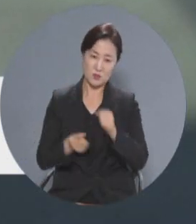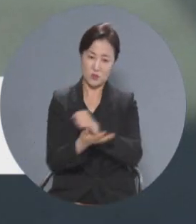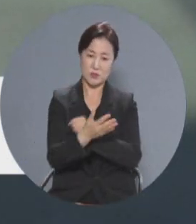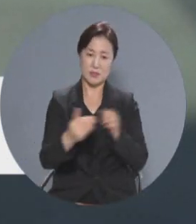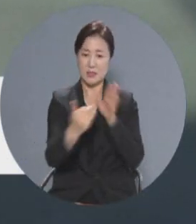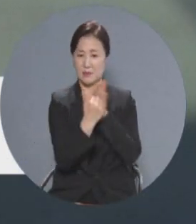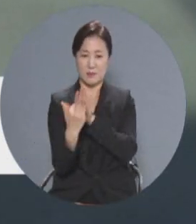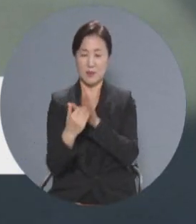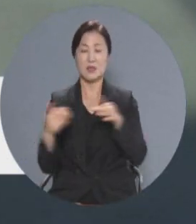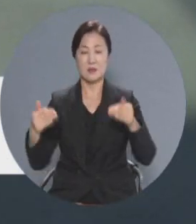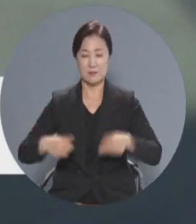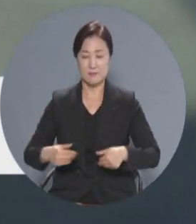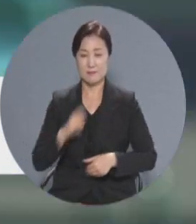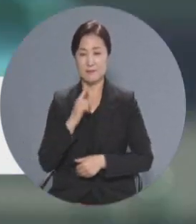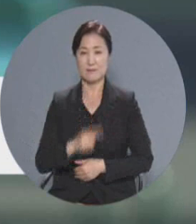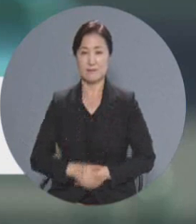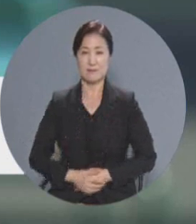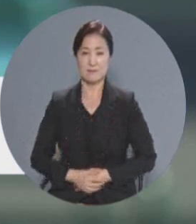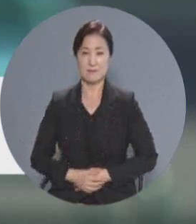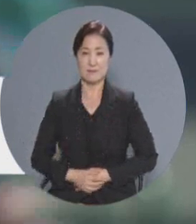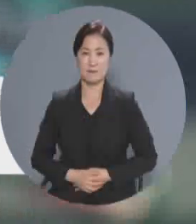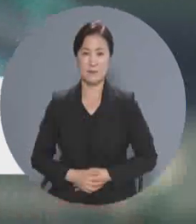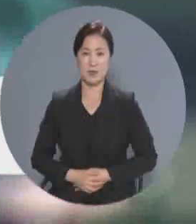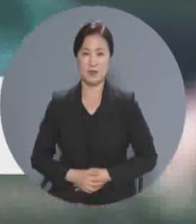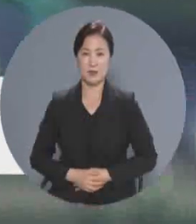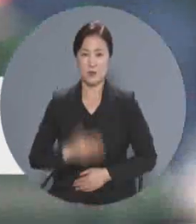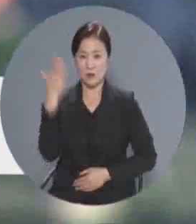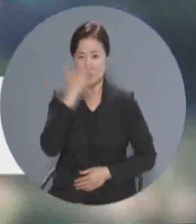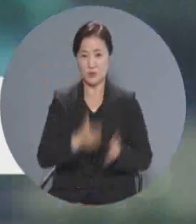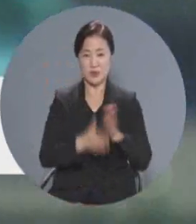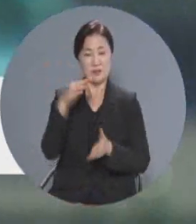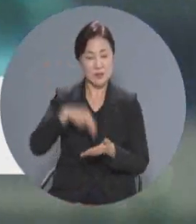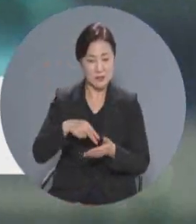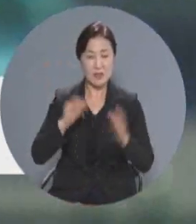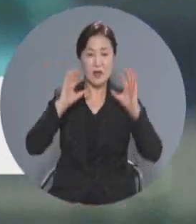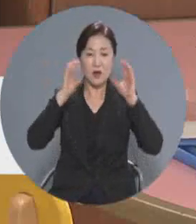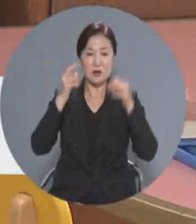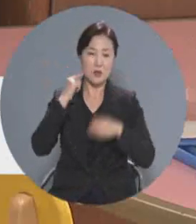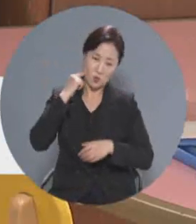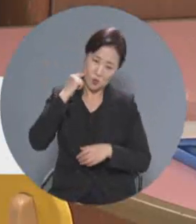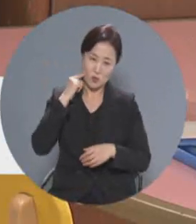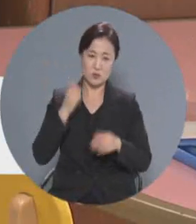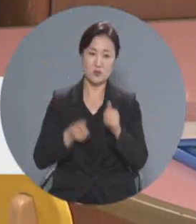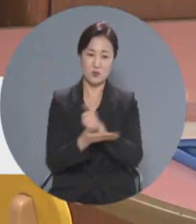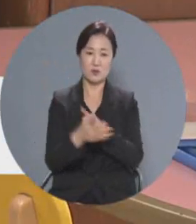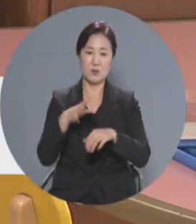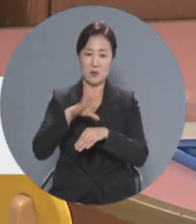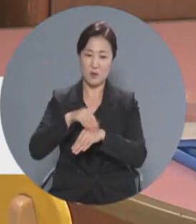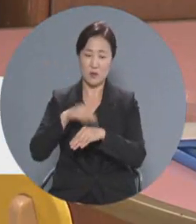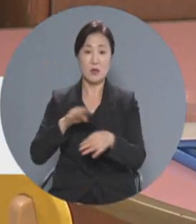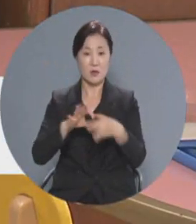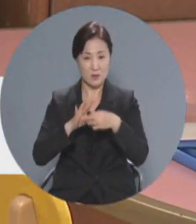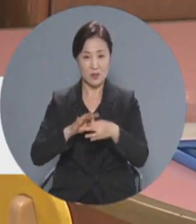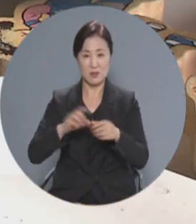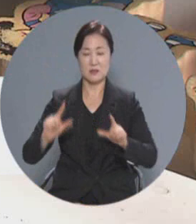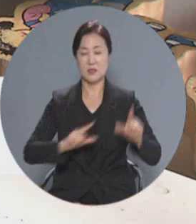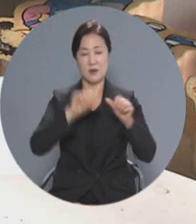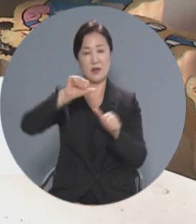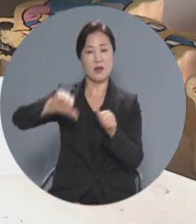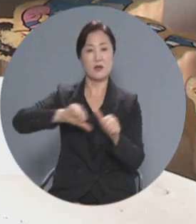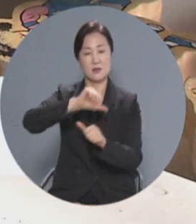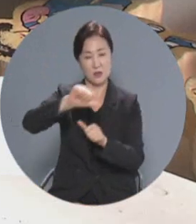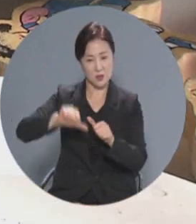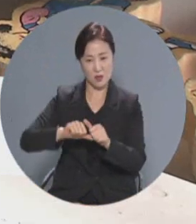등을 강조했습니다. 여수시는 이에 대해 어린이 유해물질 노출과 관련해서는 생활환경안전정보